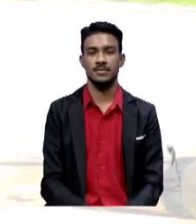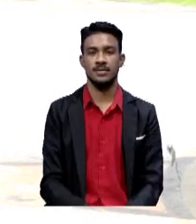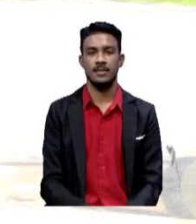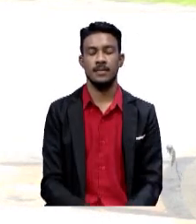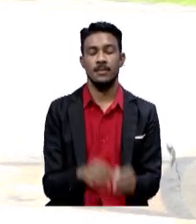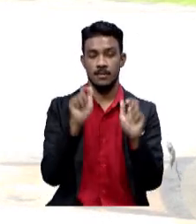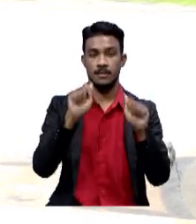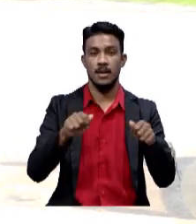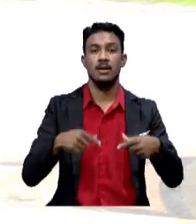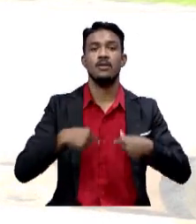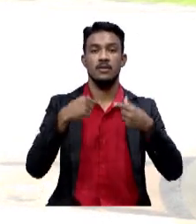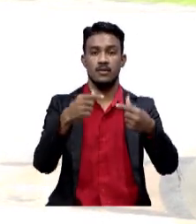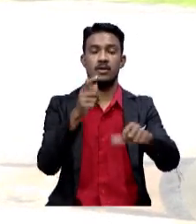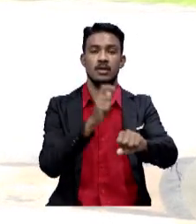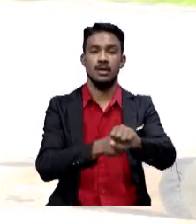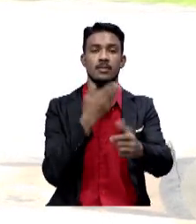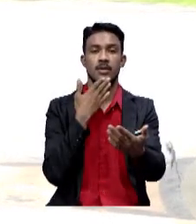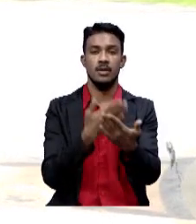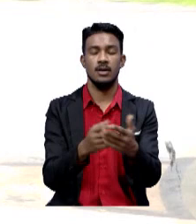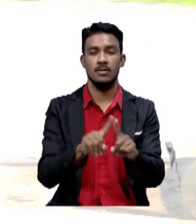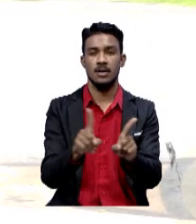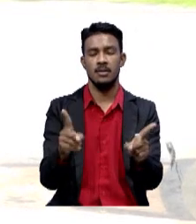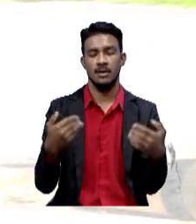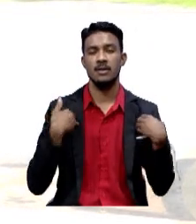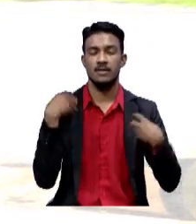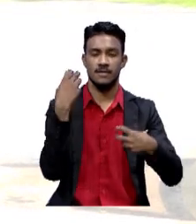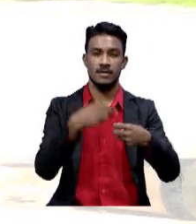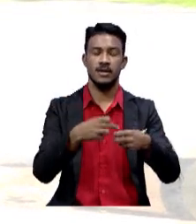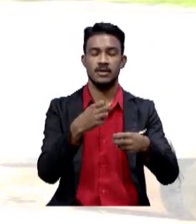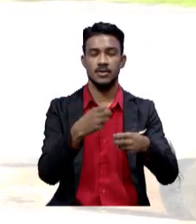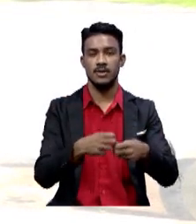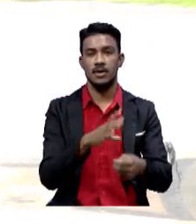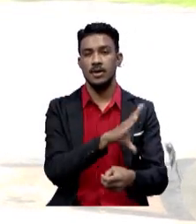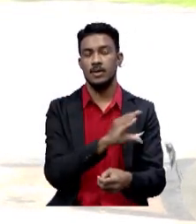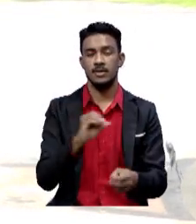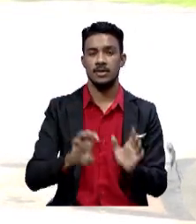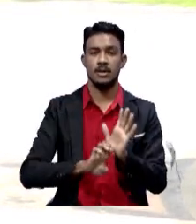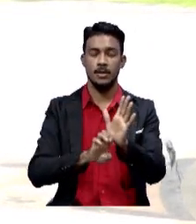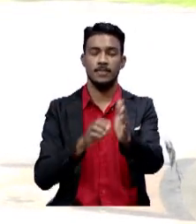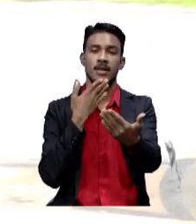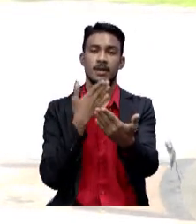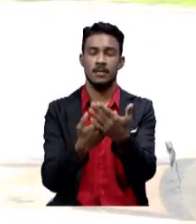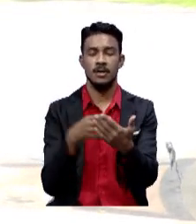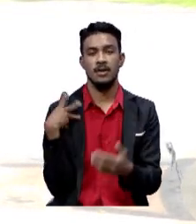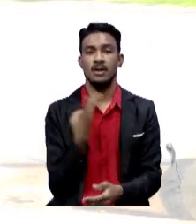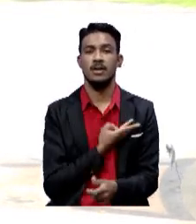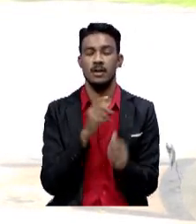bele fo situ sam dia kba kita mas bele mas ya risku. I dalam di media kliu atau kita bele